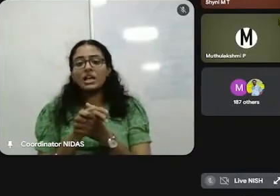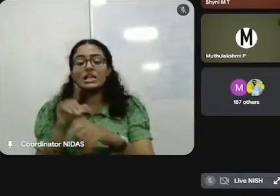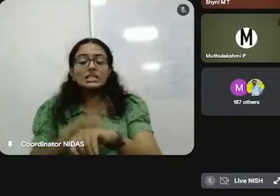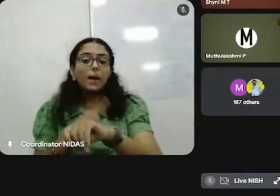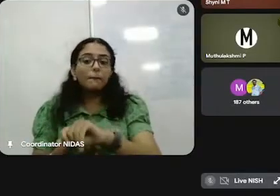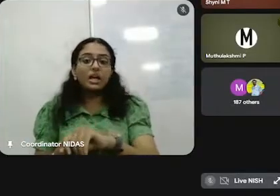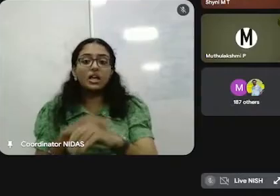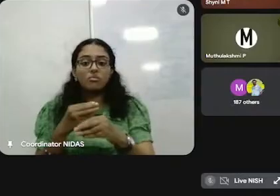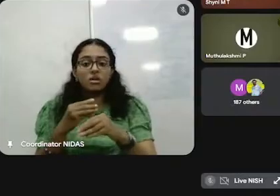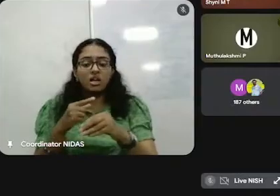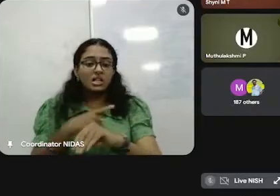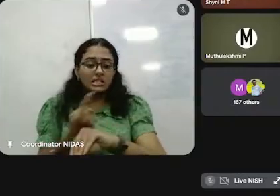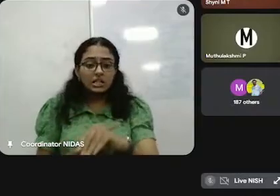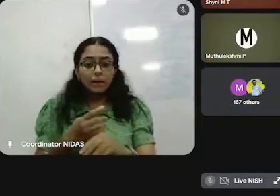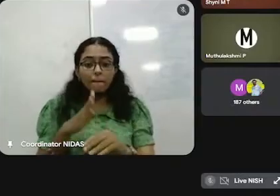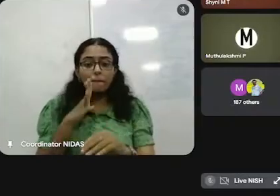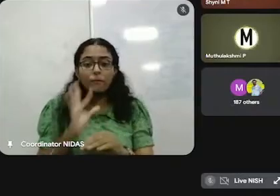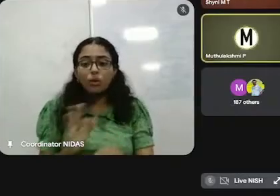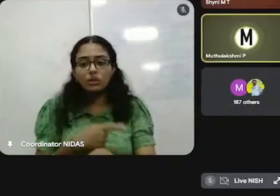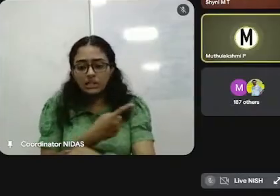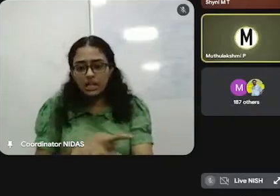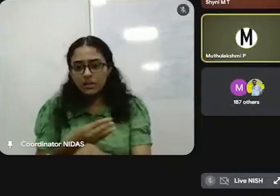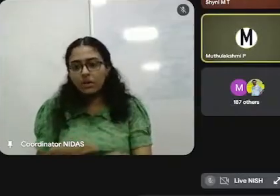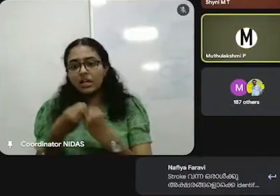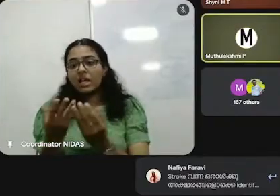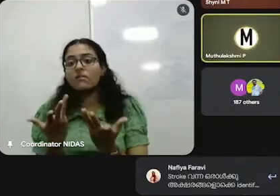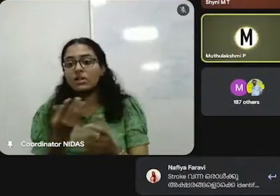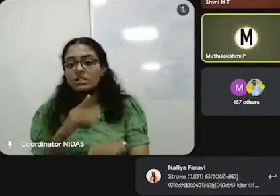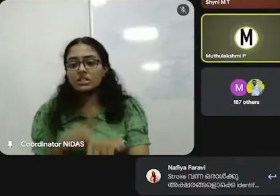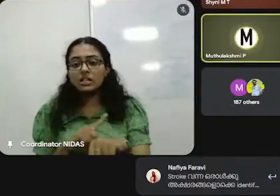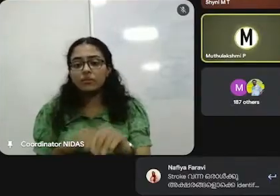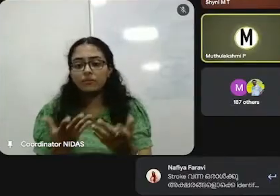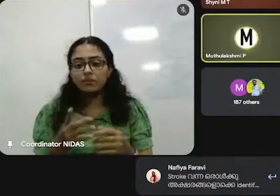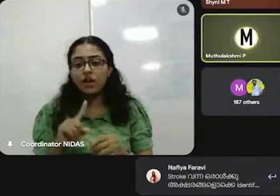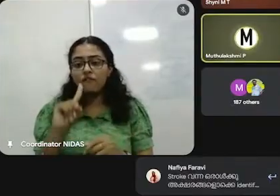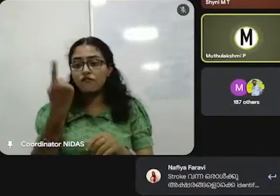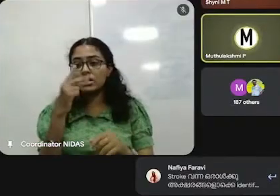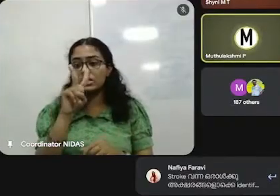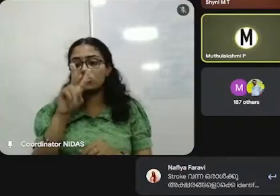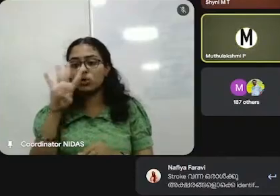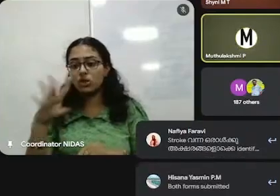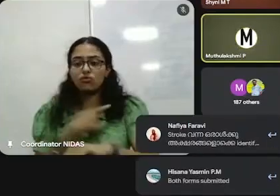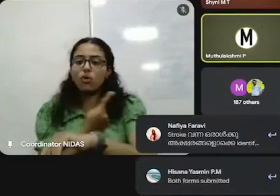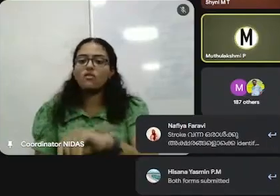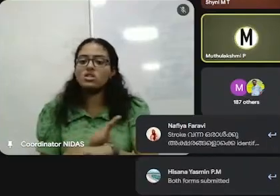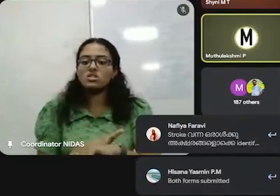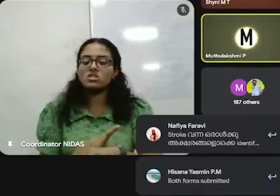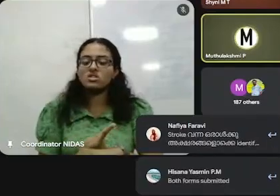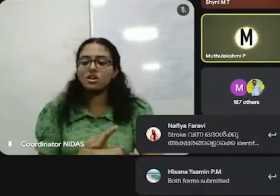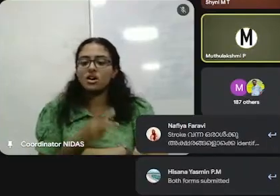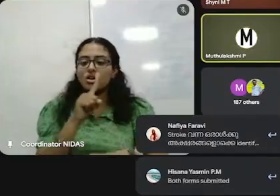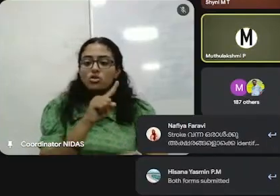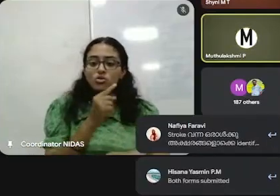സമയം ഏതാണ് ട്രീറ്റ്മെന്റ് കൊടുക്കേണ്ടതെന്നുള്ളതാണ്. The first 24 hours is a golden period. First